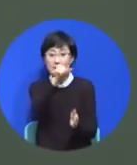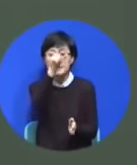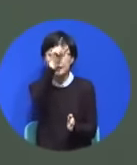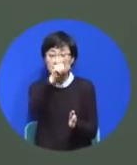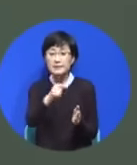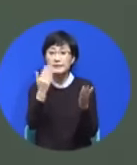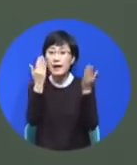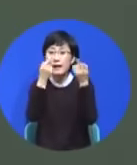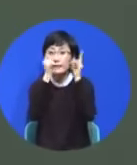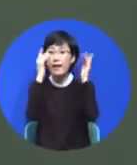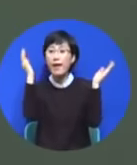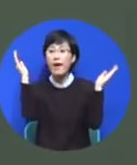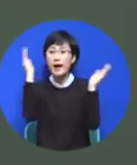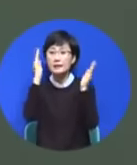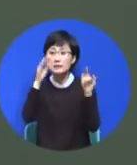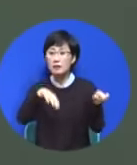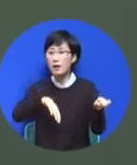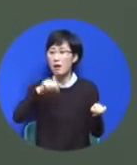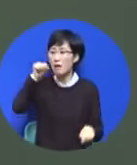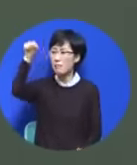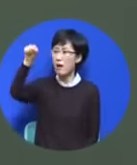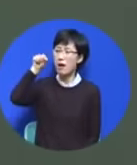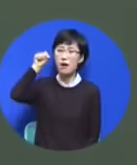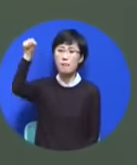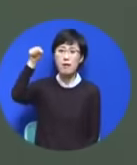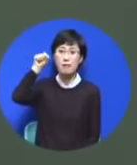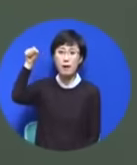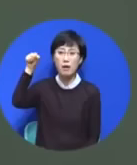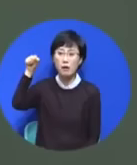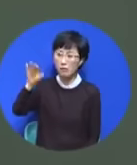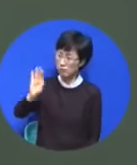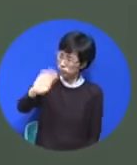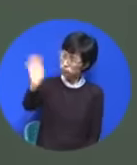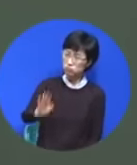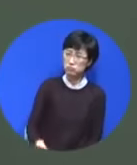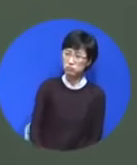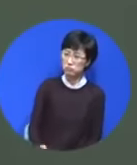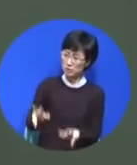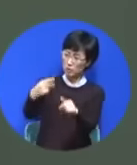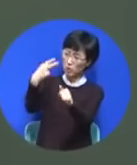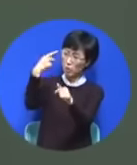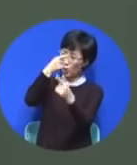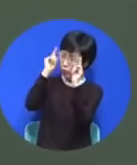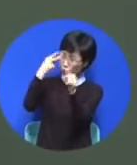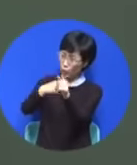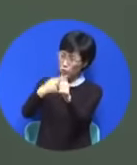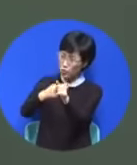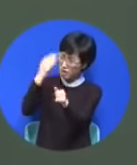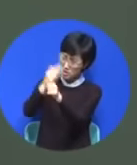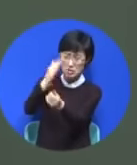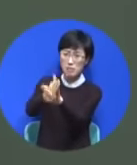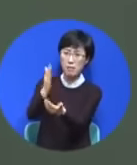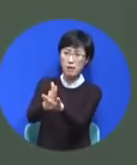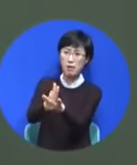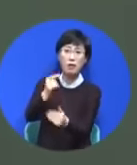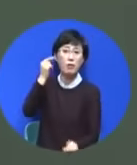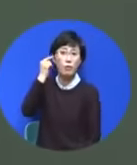대했어요 그 학생들이 뭐라고 되는 줄니까 지금이 시대에 무슨 그리스도 구원